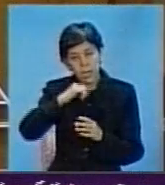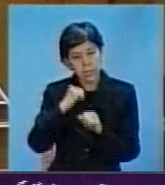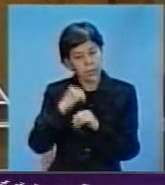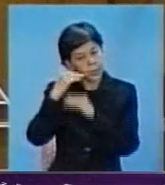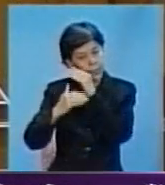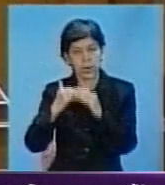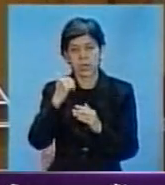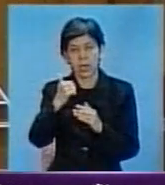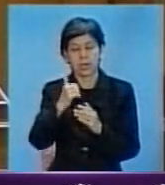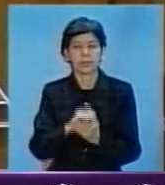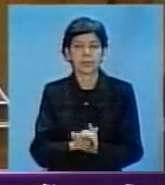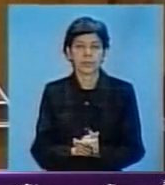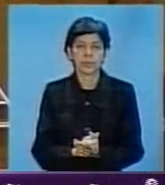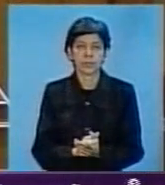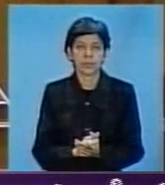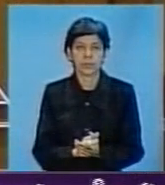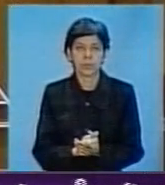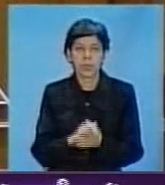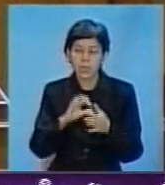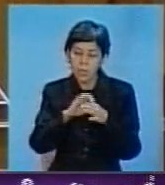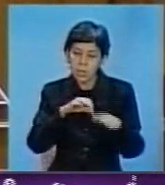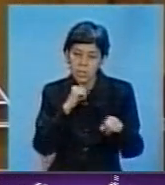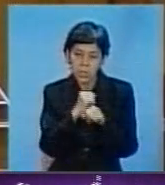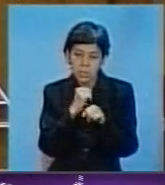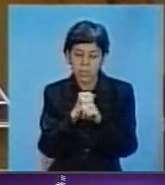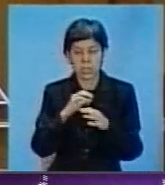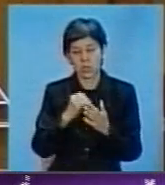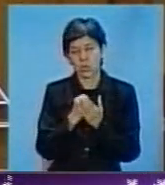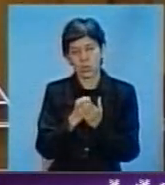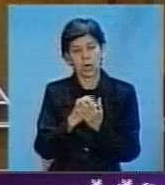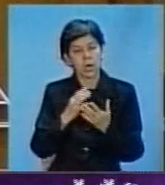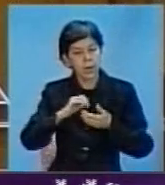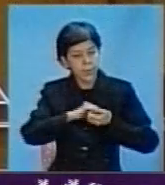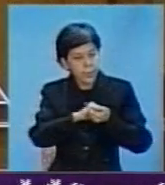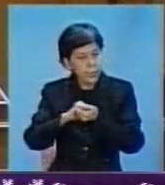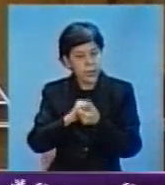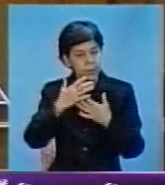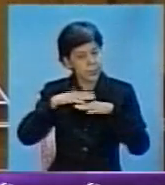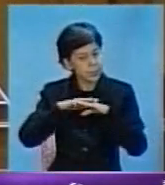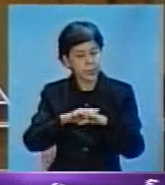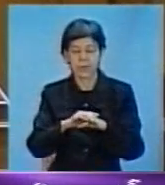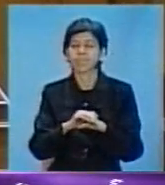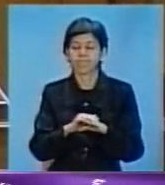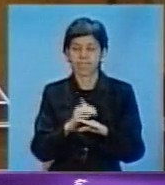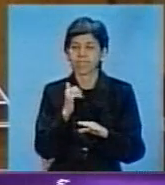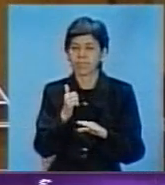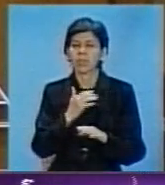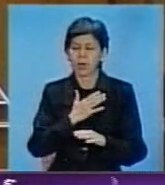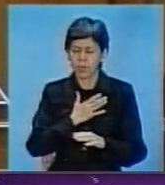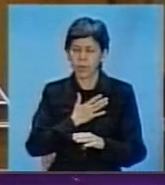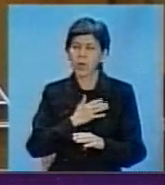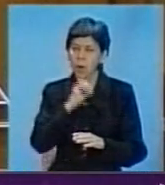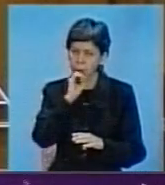ดินไปข้างหน้าได้นั่นคือความหมายของการฟื้นฟูการปรองดองที่แท้จริงผมยัง